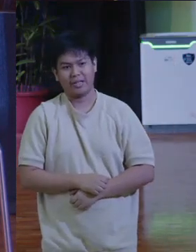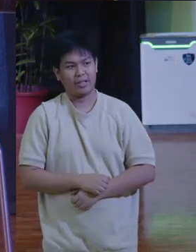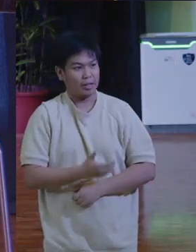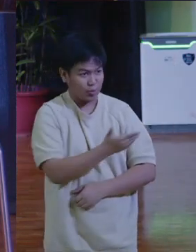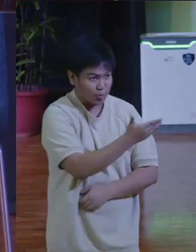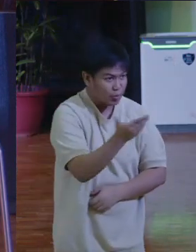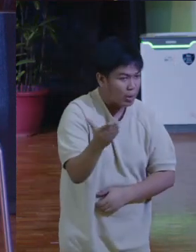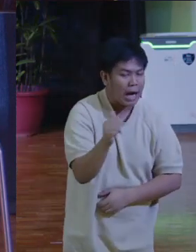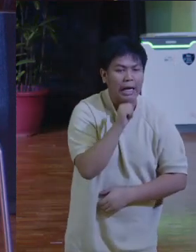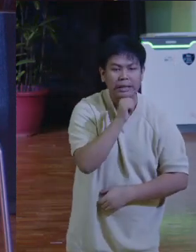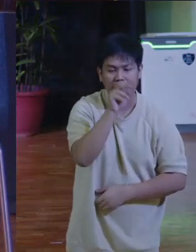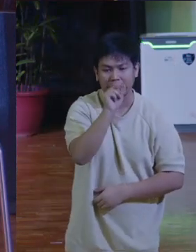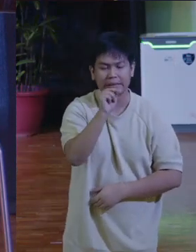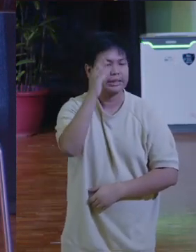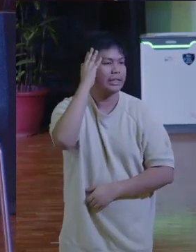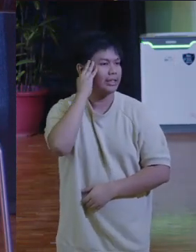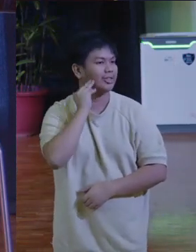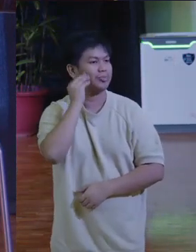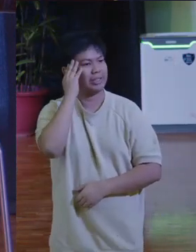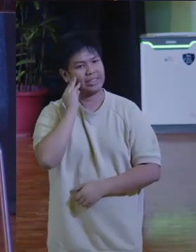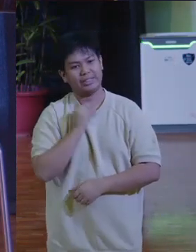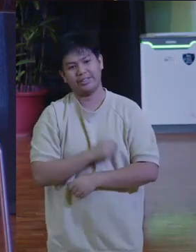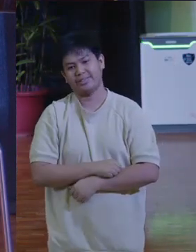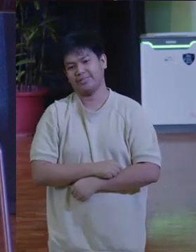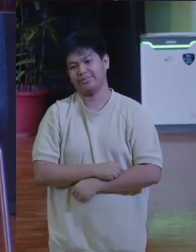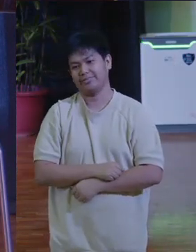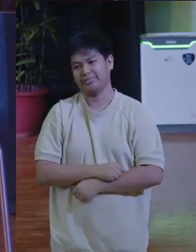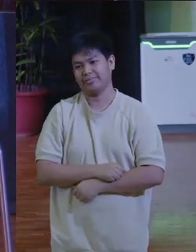ang puot ng Ama laban sa makasalanan.